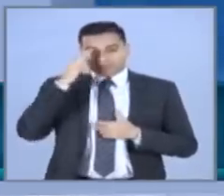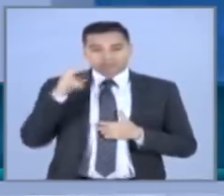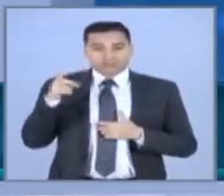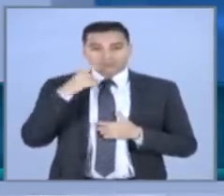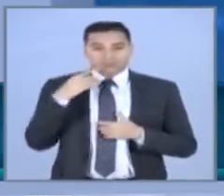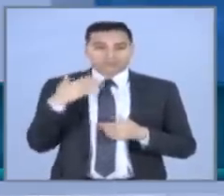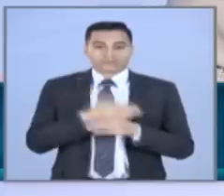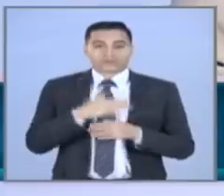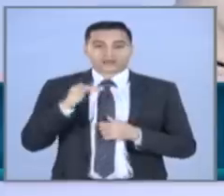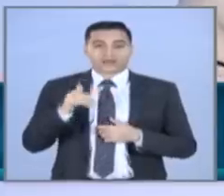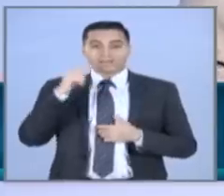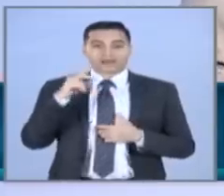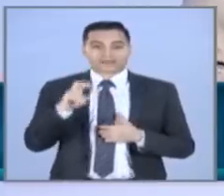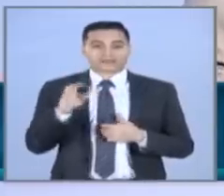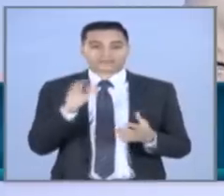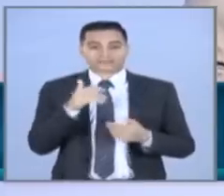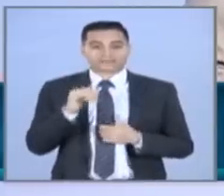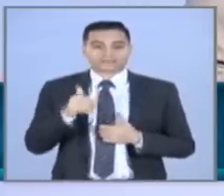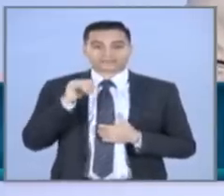امام. حمادة امام